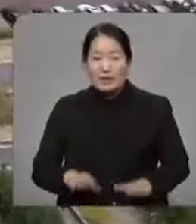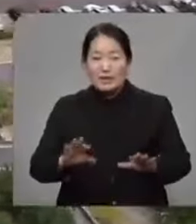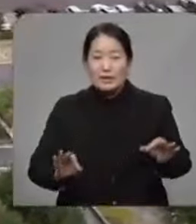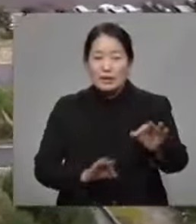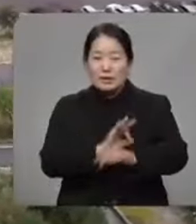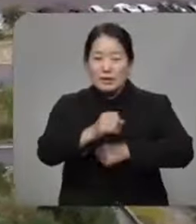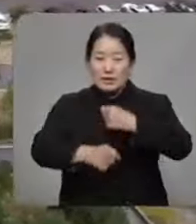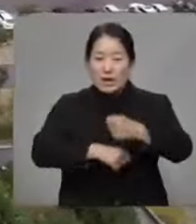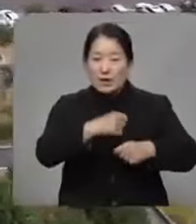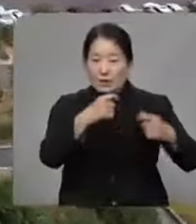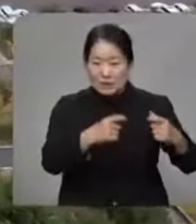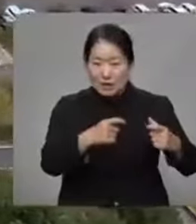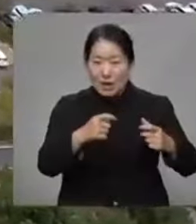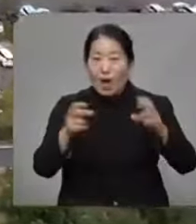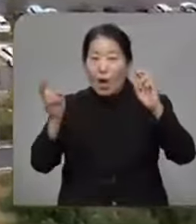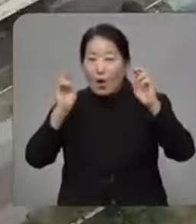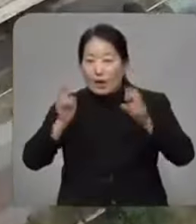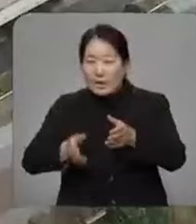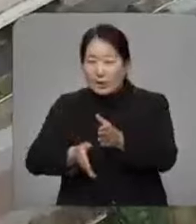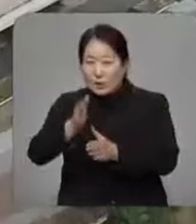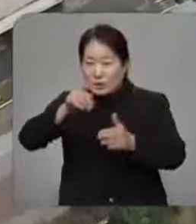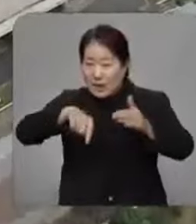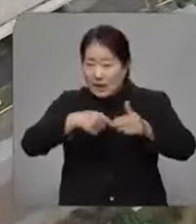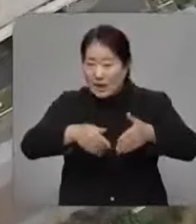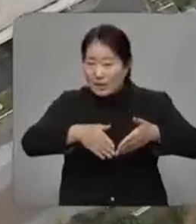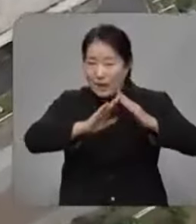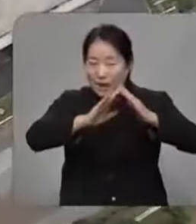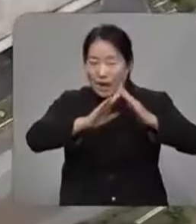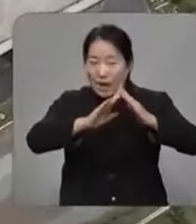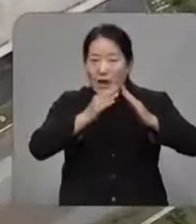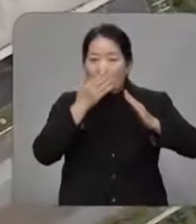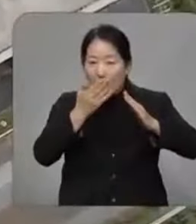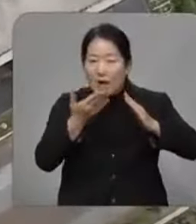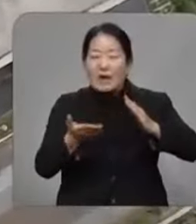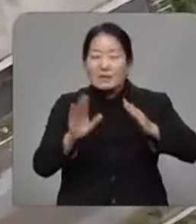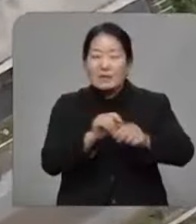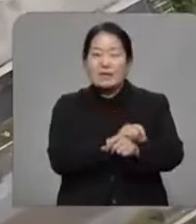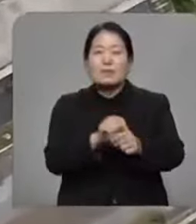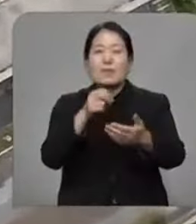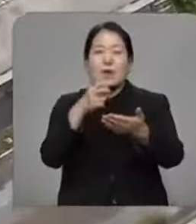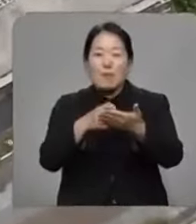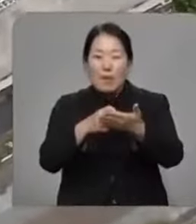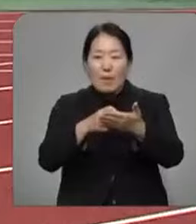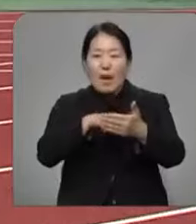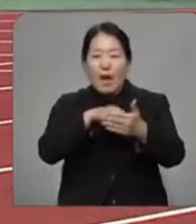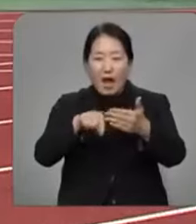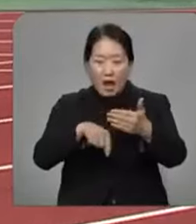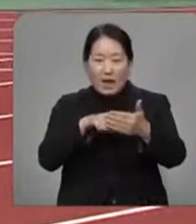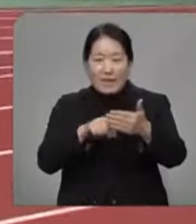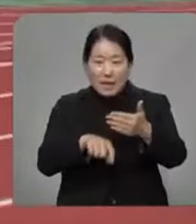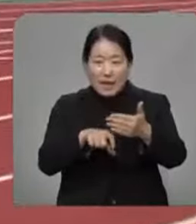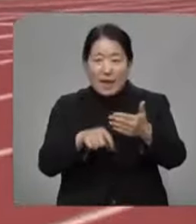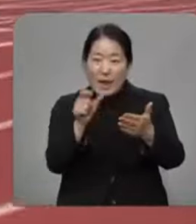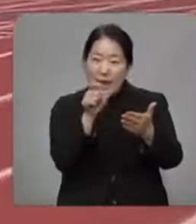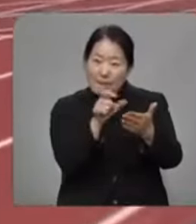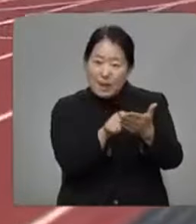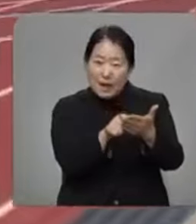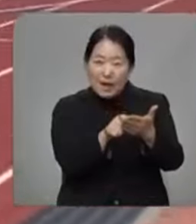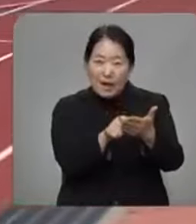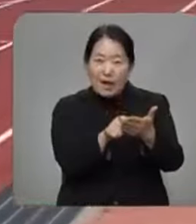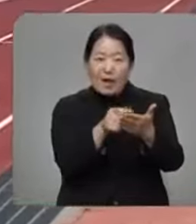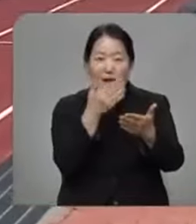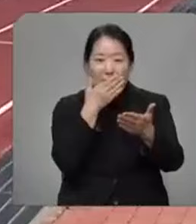구역이나 기업 도시에만 설립할 수 있는데 특별법 특례로 강원도에 필요에 따라 입지를 설정할 수 있도록 넓힌다는